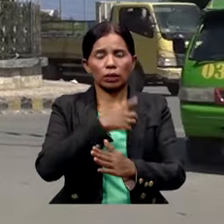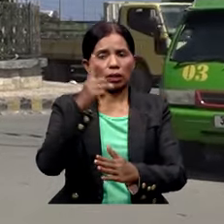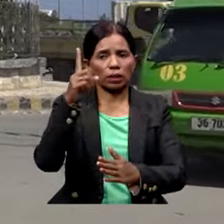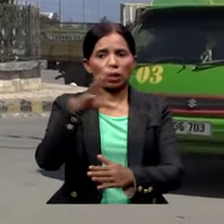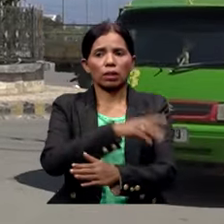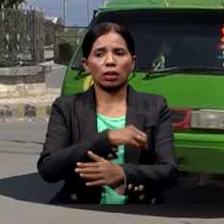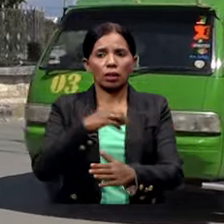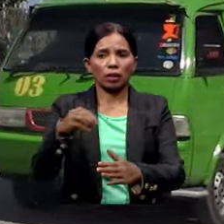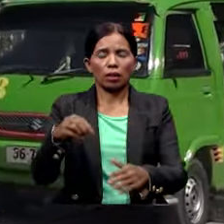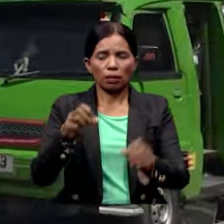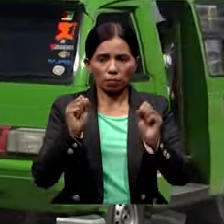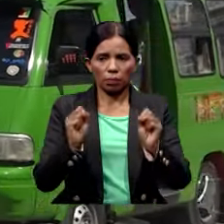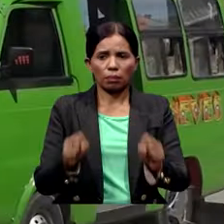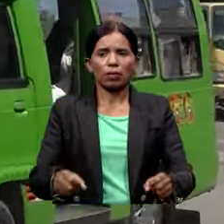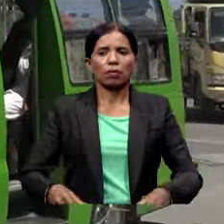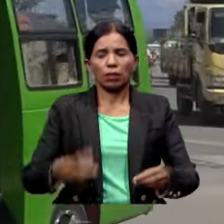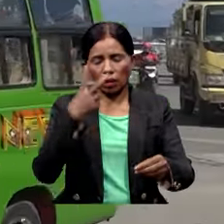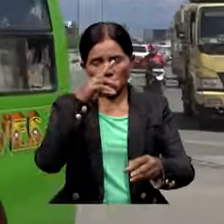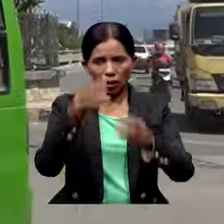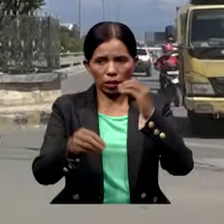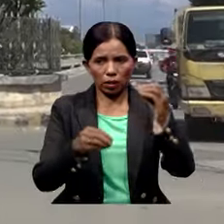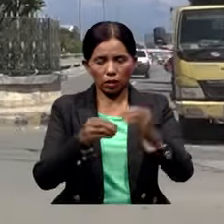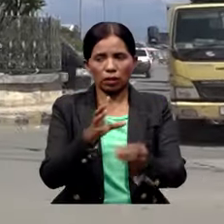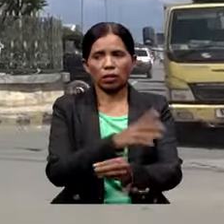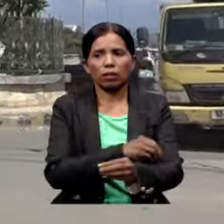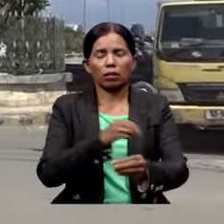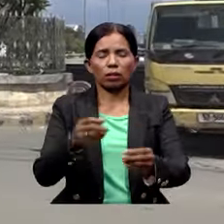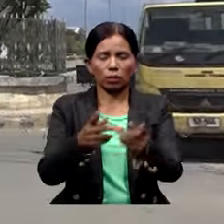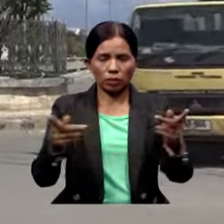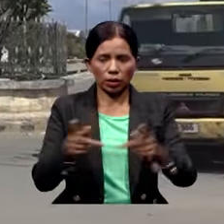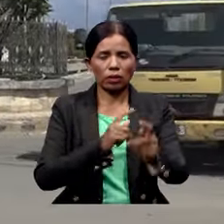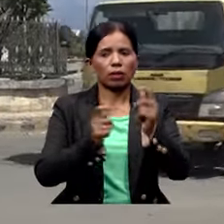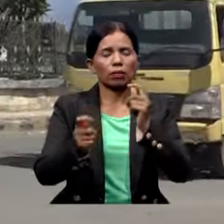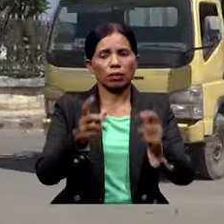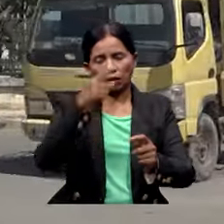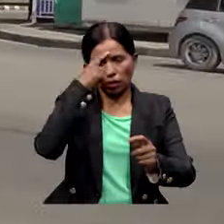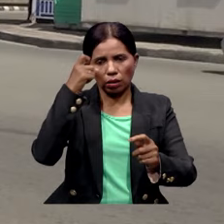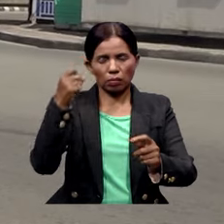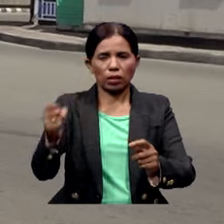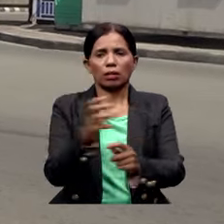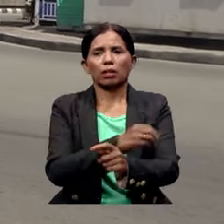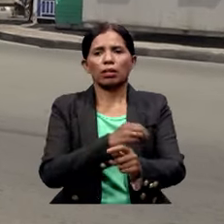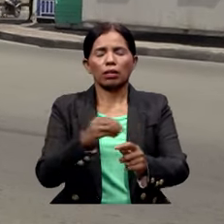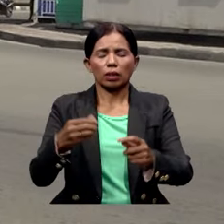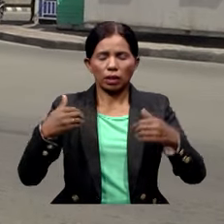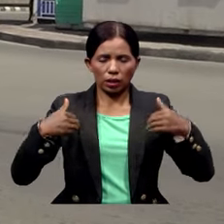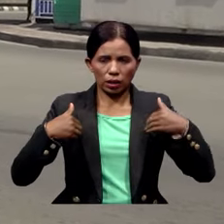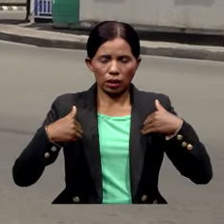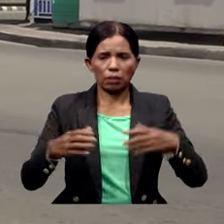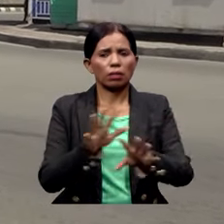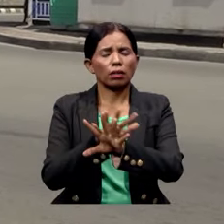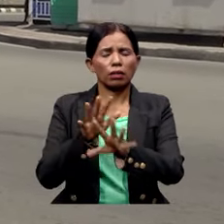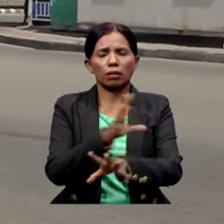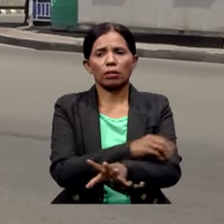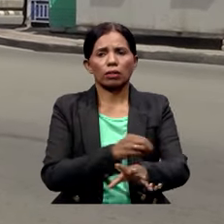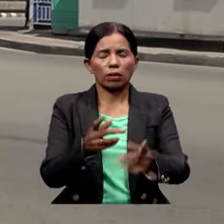rotunda Elemloi, nune bele controla no normaliza movimento transporte, tamba durante ne, moço bebe engrafamento e